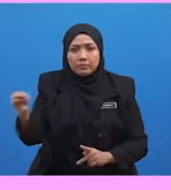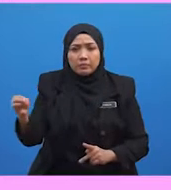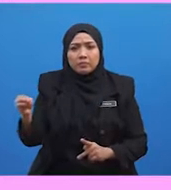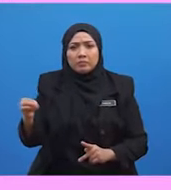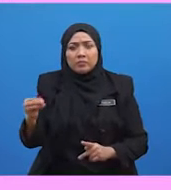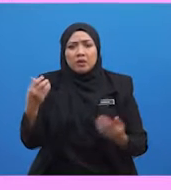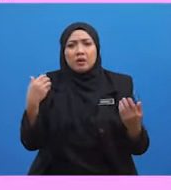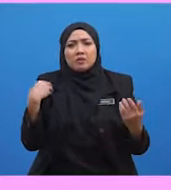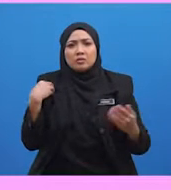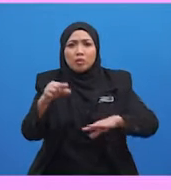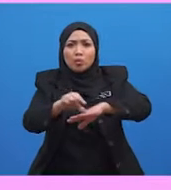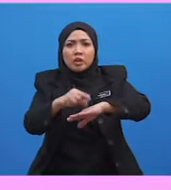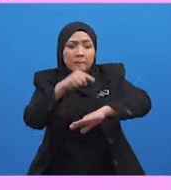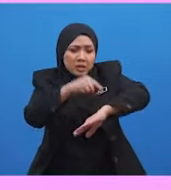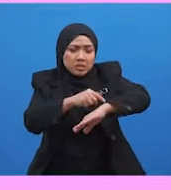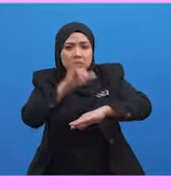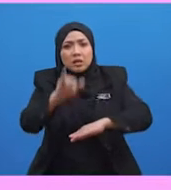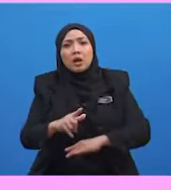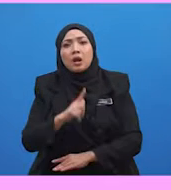menghasilkan idea yang terbaik.